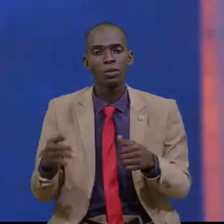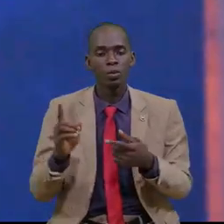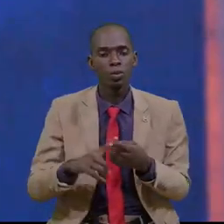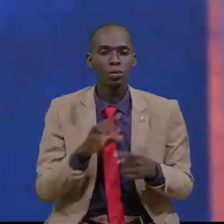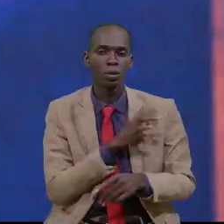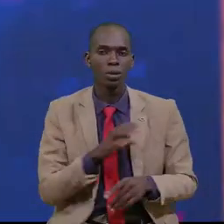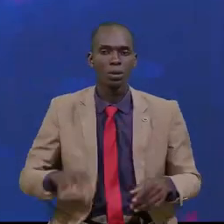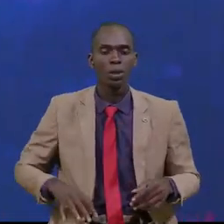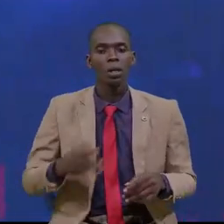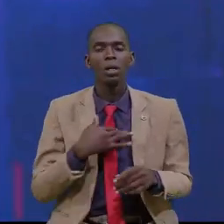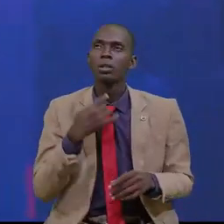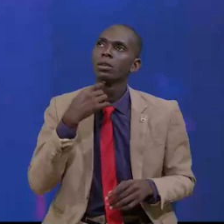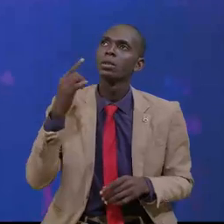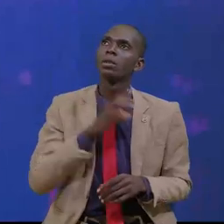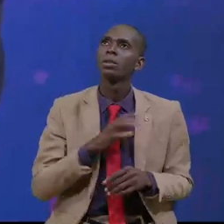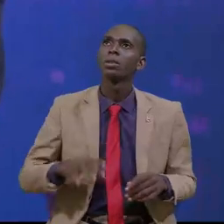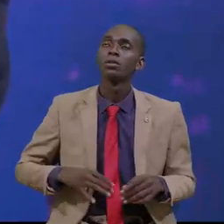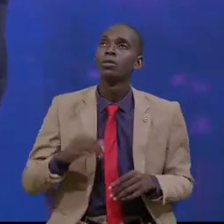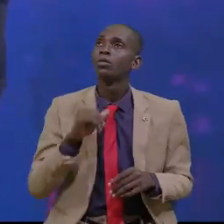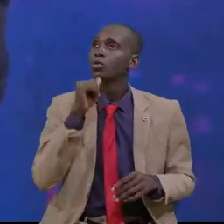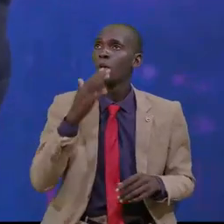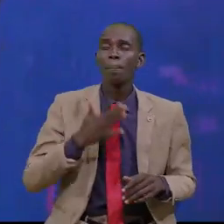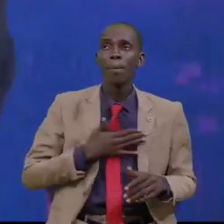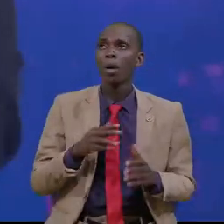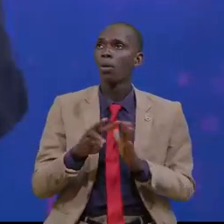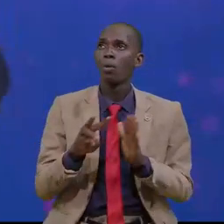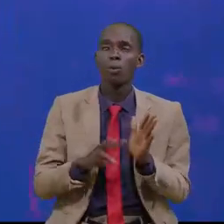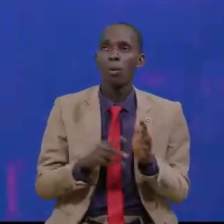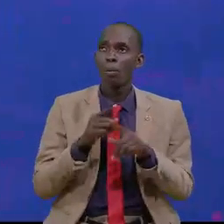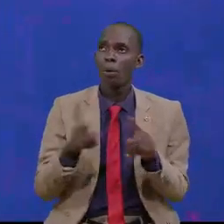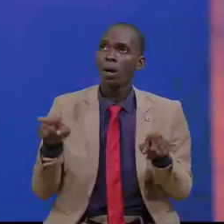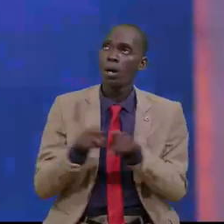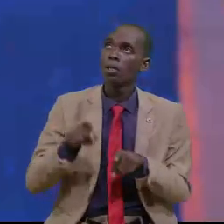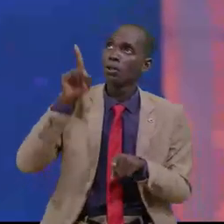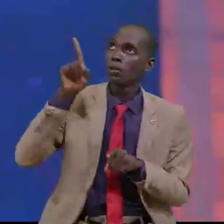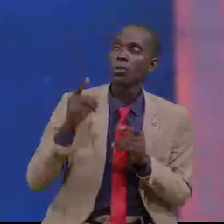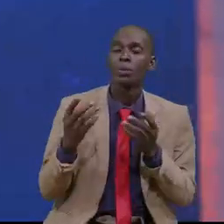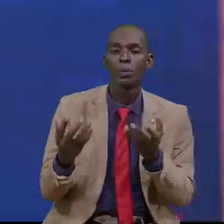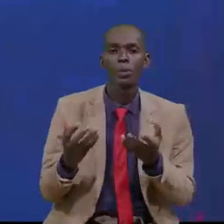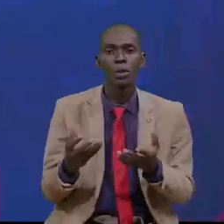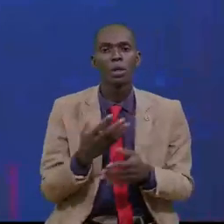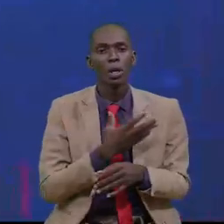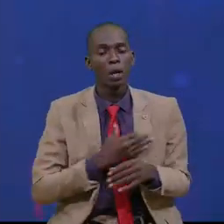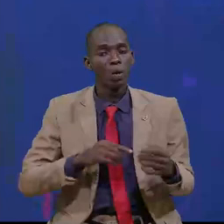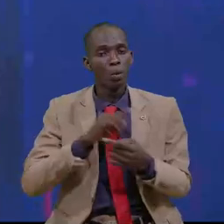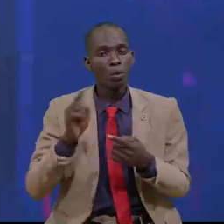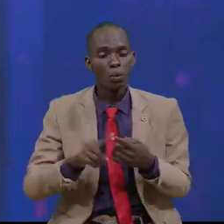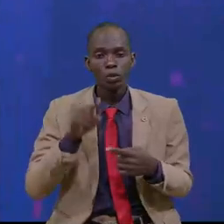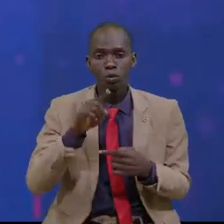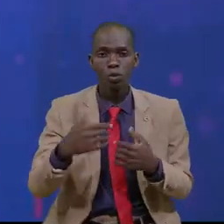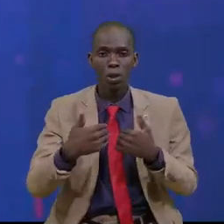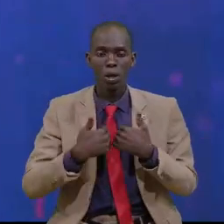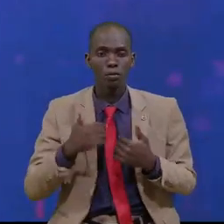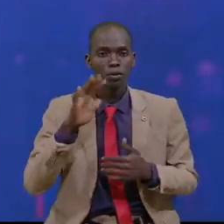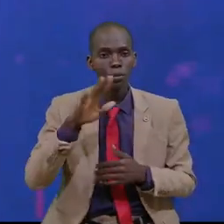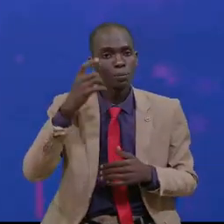sous les pieds de Christ et dis, Seigneur, pas ma volonté, mais comme tu le veux. Et c'est lorsque